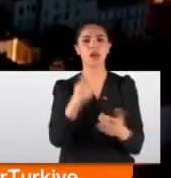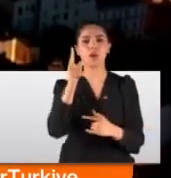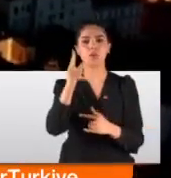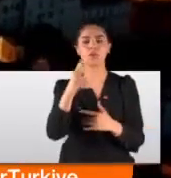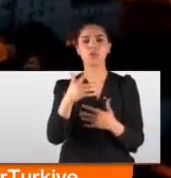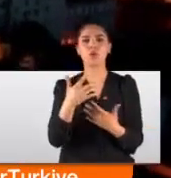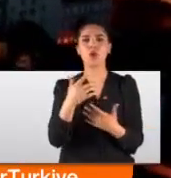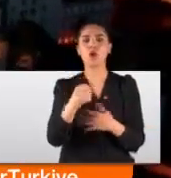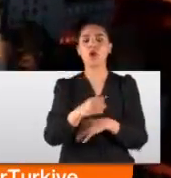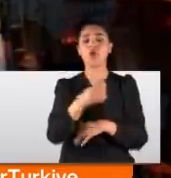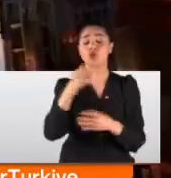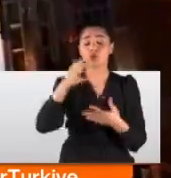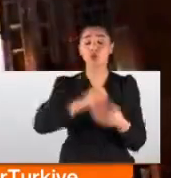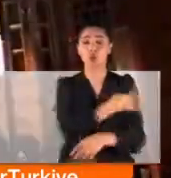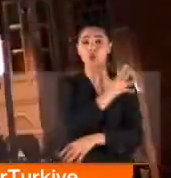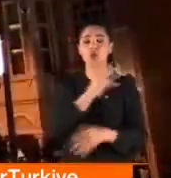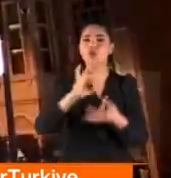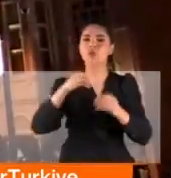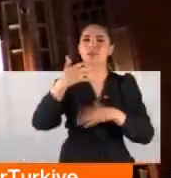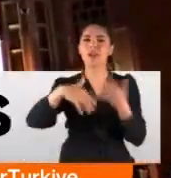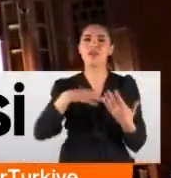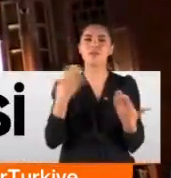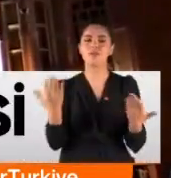sanki ölümsüzlere.